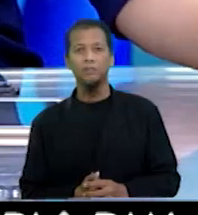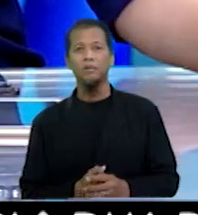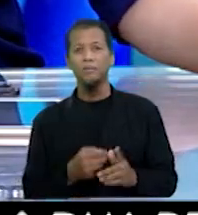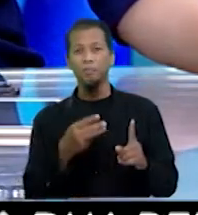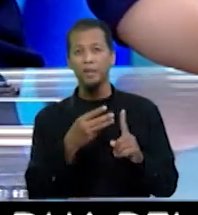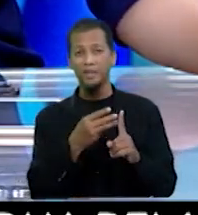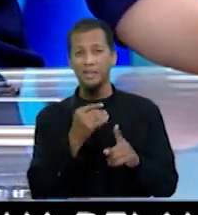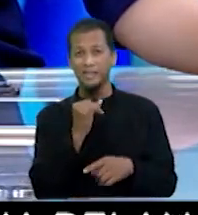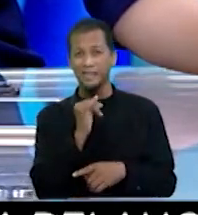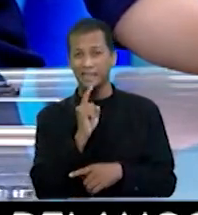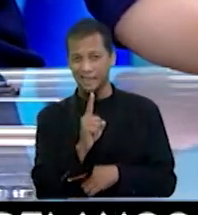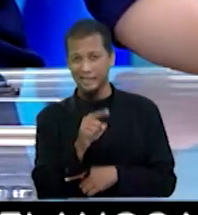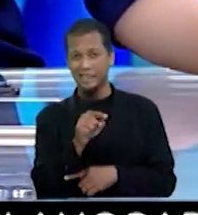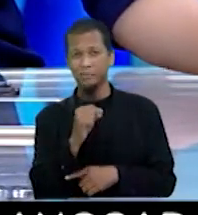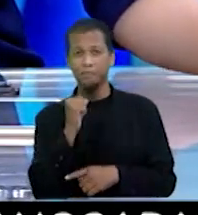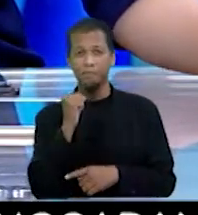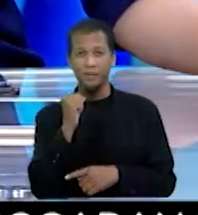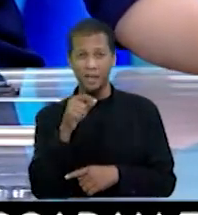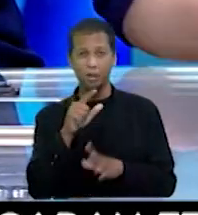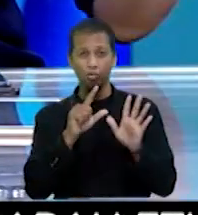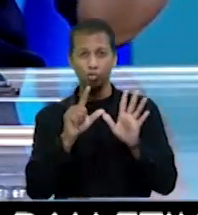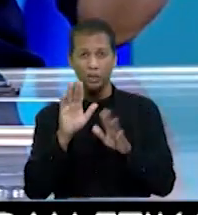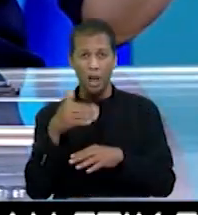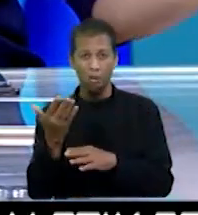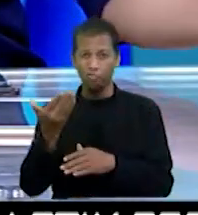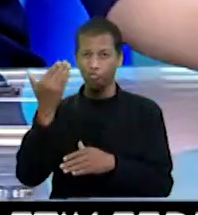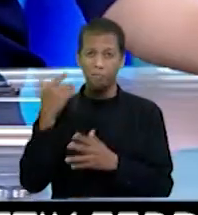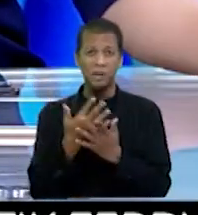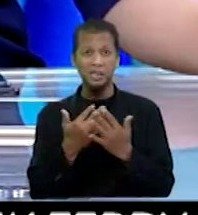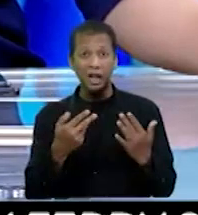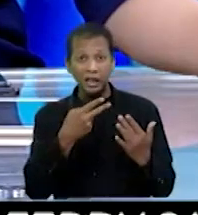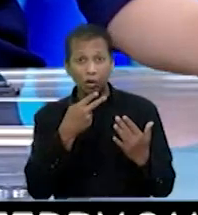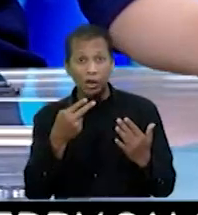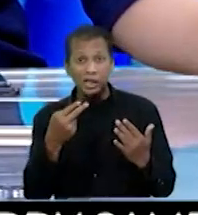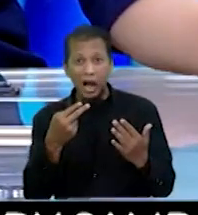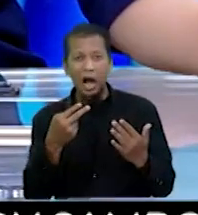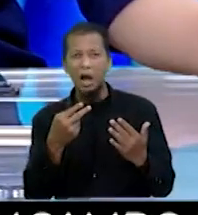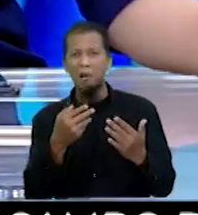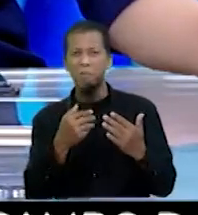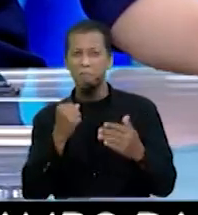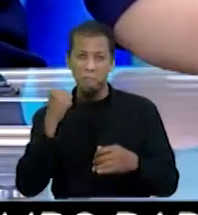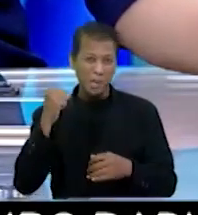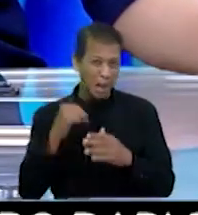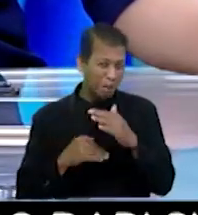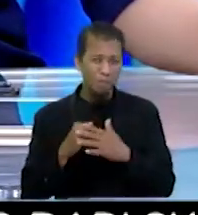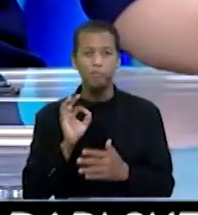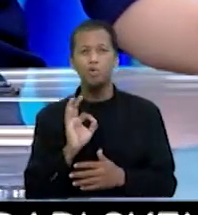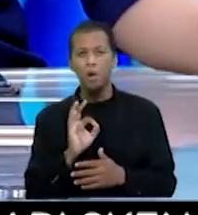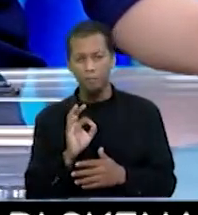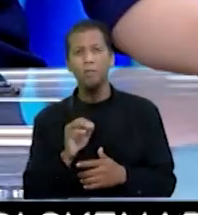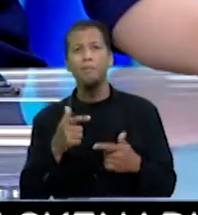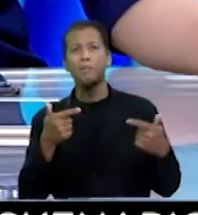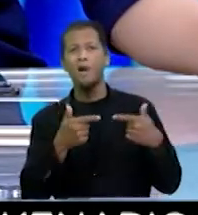Bangsa Indonesia telah merdeka sejak 77 tahun silam. Meski demikian, masyarakat Indonesia belum sepenuhnya merdeka. Bukan